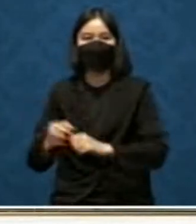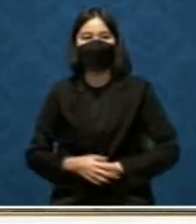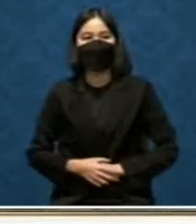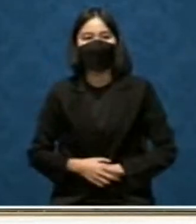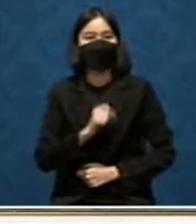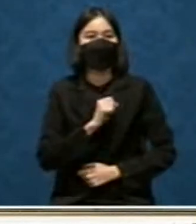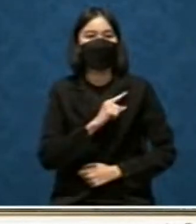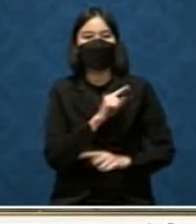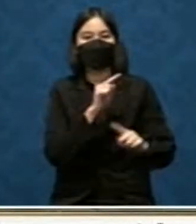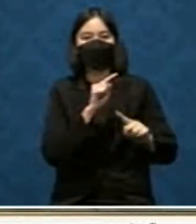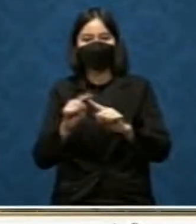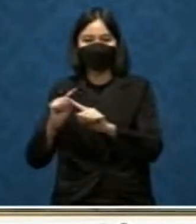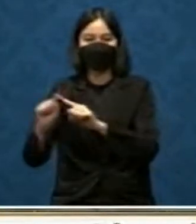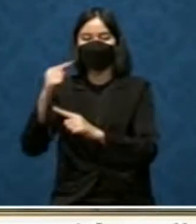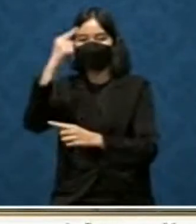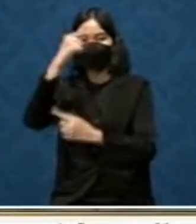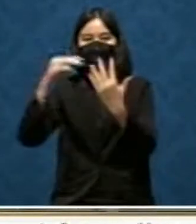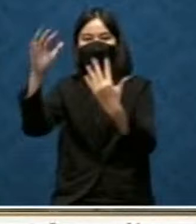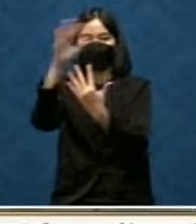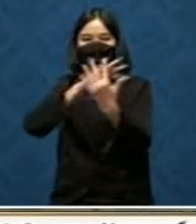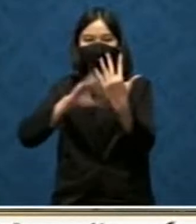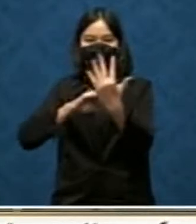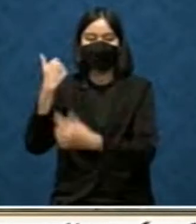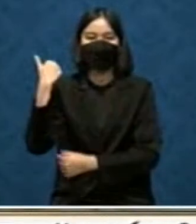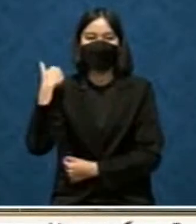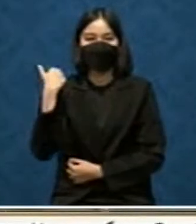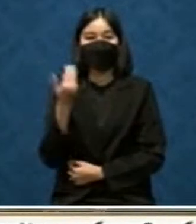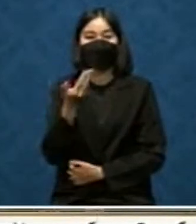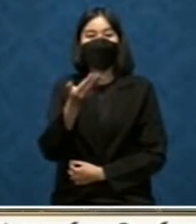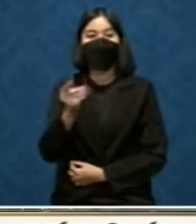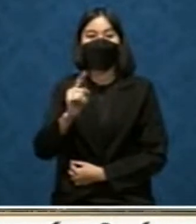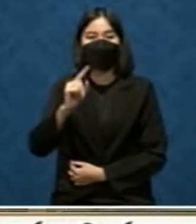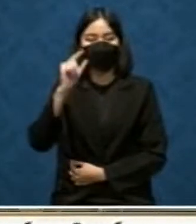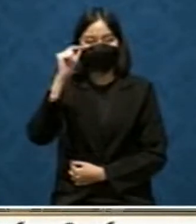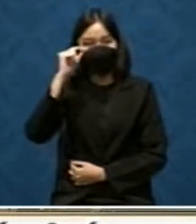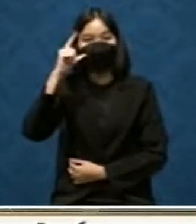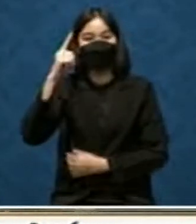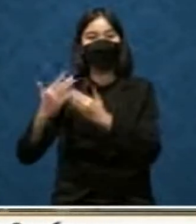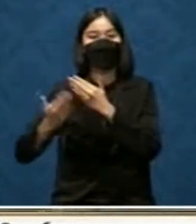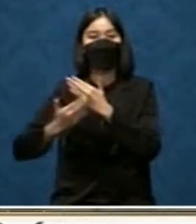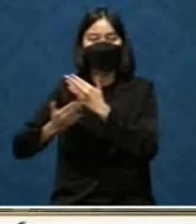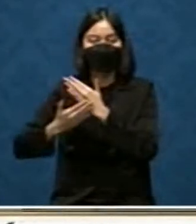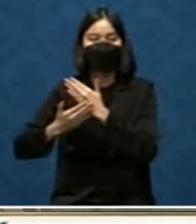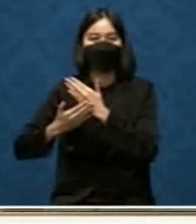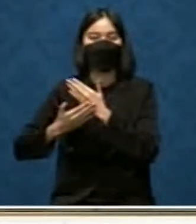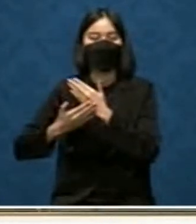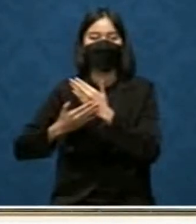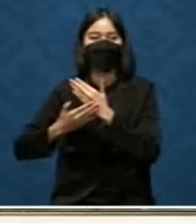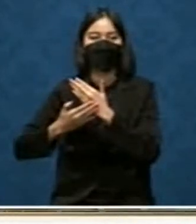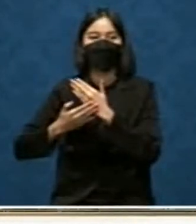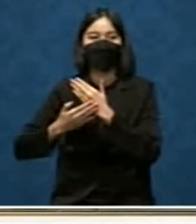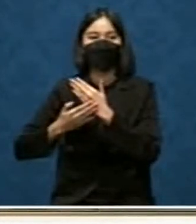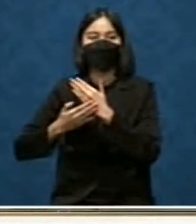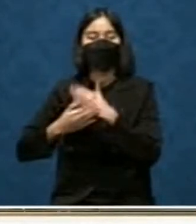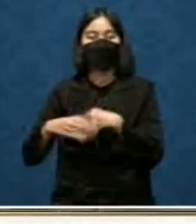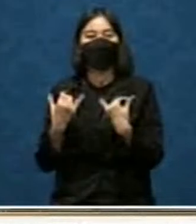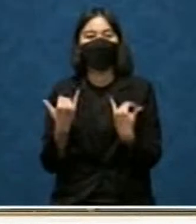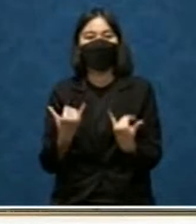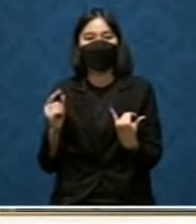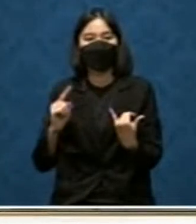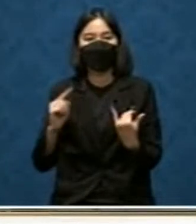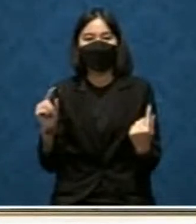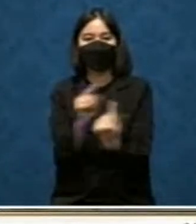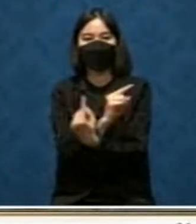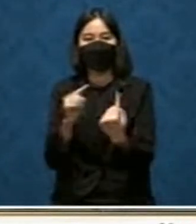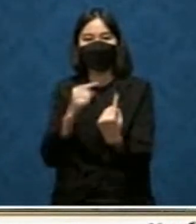และสาษณะอื่ ๆ ที่มีในประเทศไยขอใหทานตื่นรู้ ตื่นรู้ไดแลครัว่า วันนี้ส